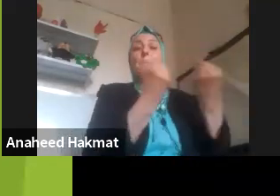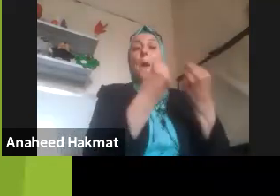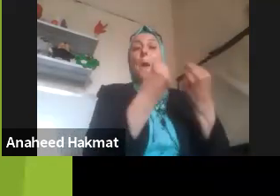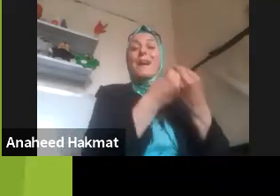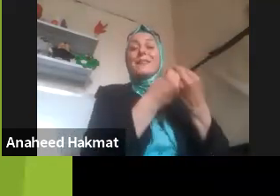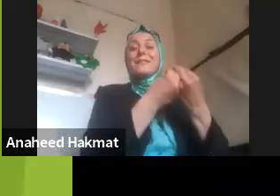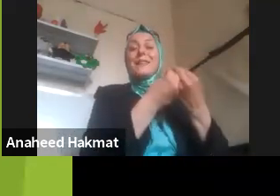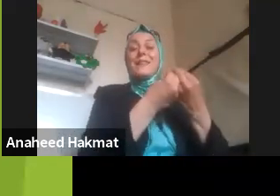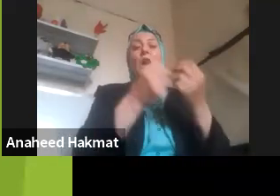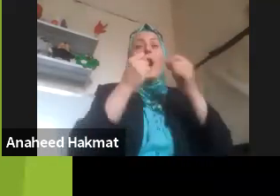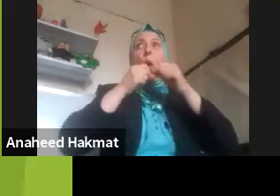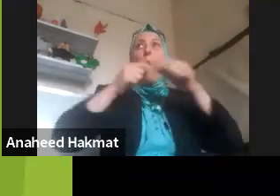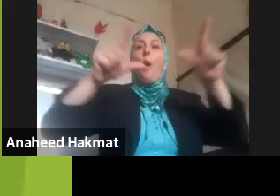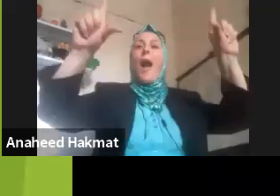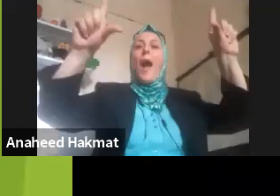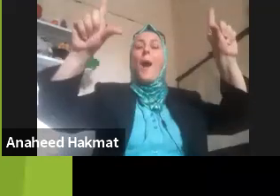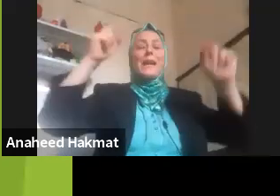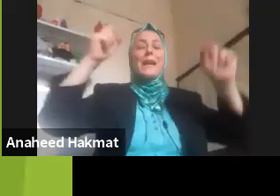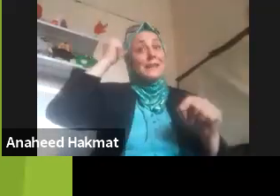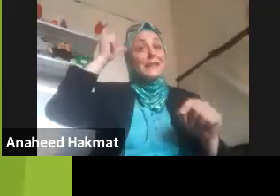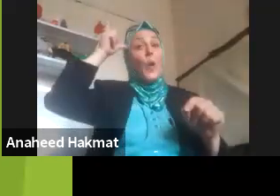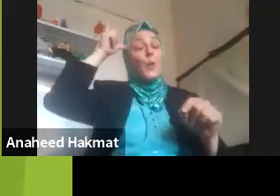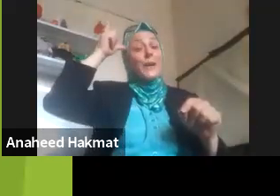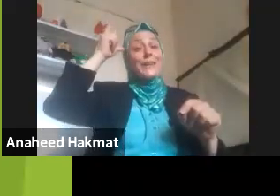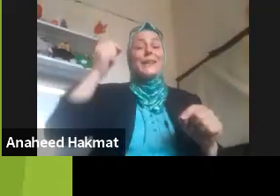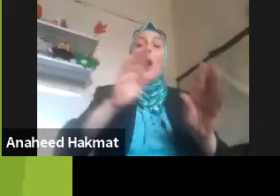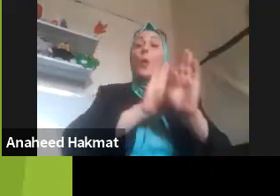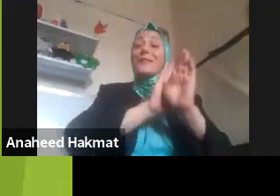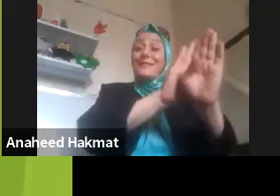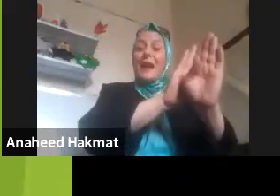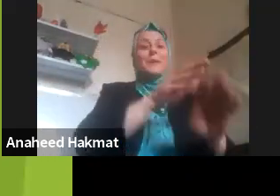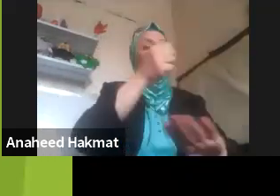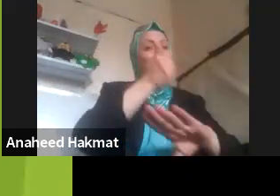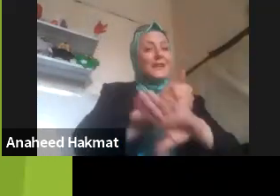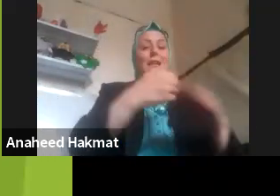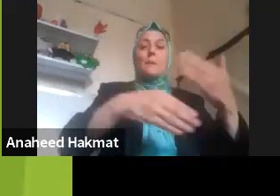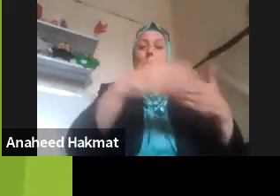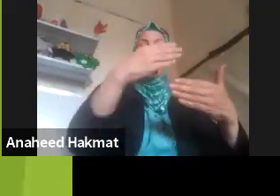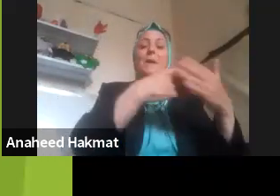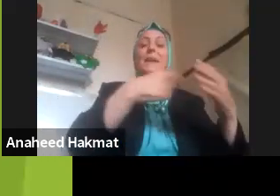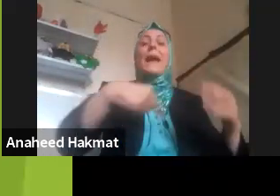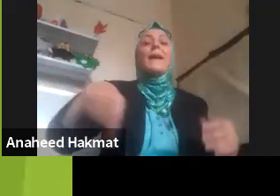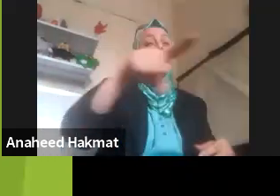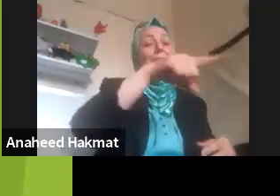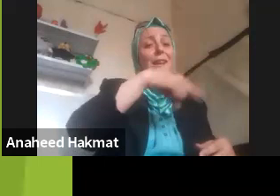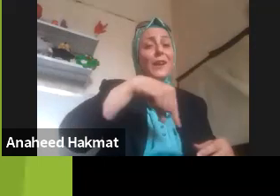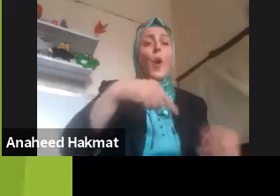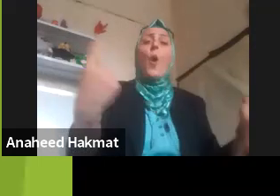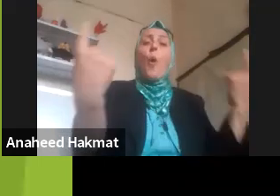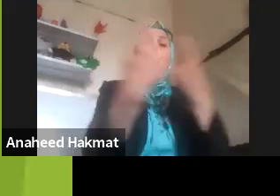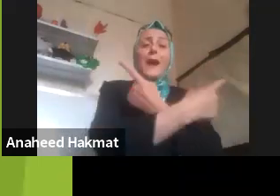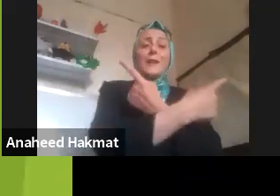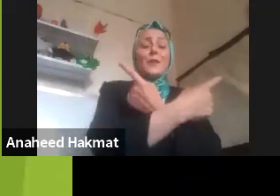وحملات التوعي والمناصرة هي الأساس في بناء كل هذا وعكسه على المجتمع. شكراً.